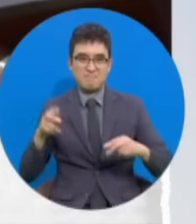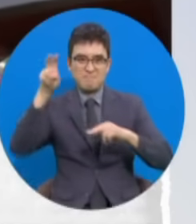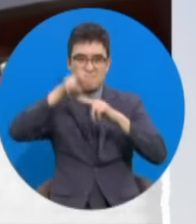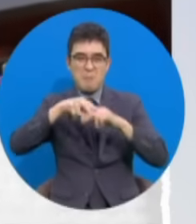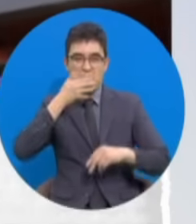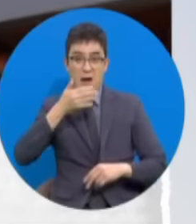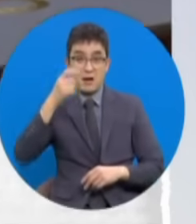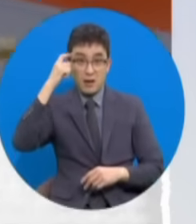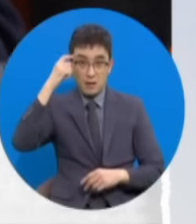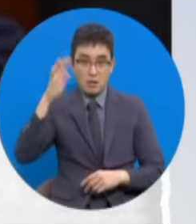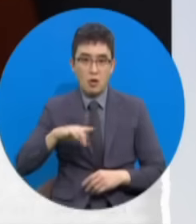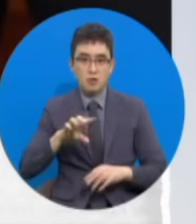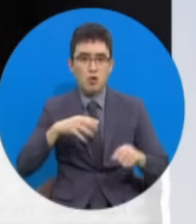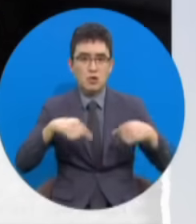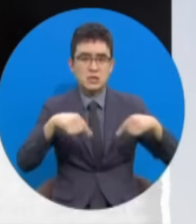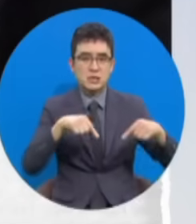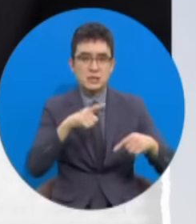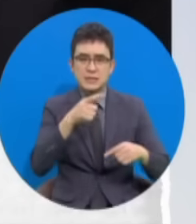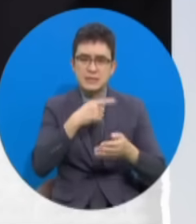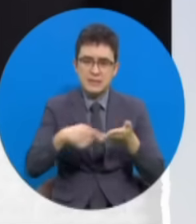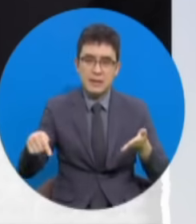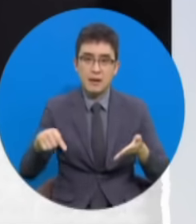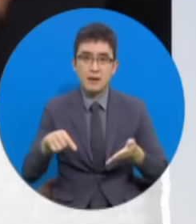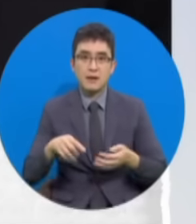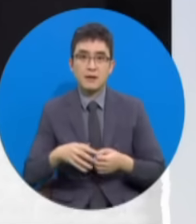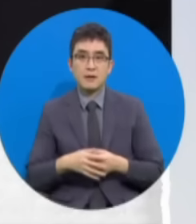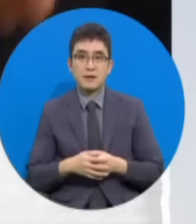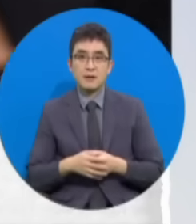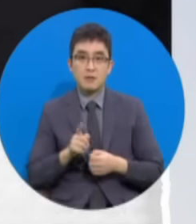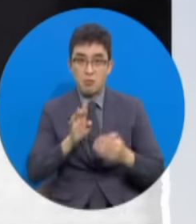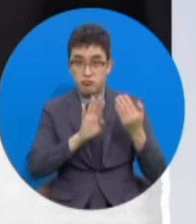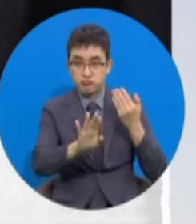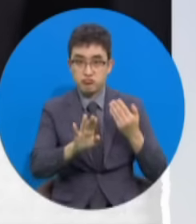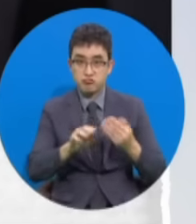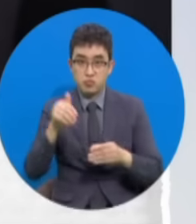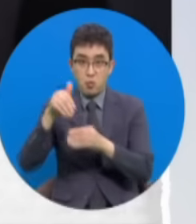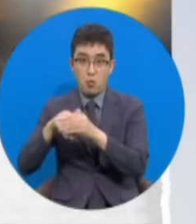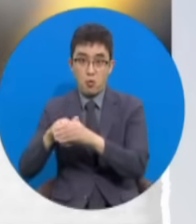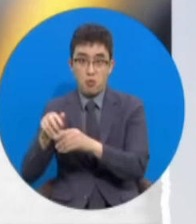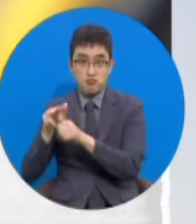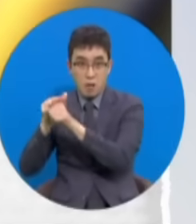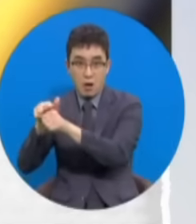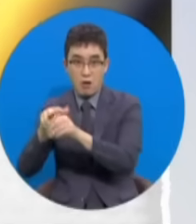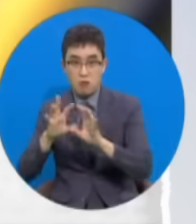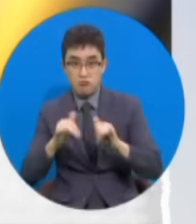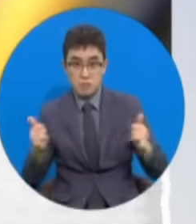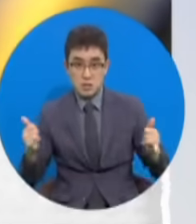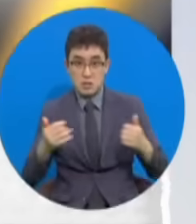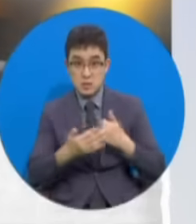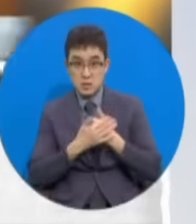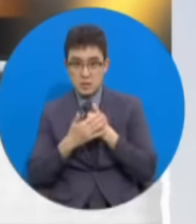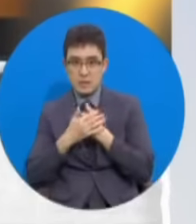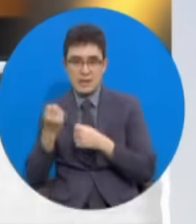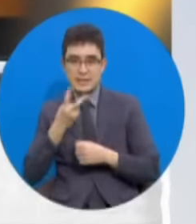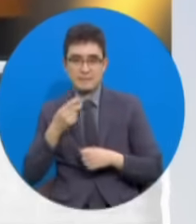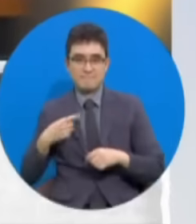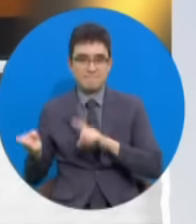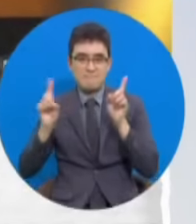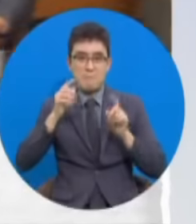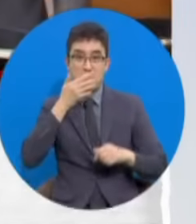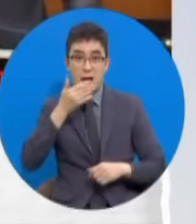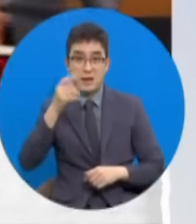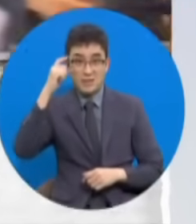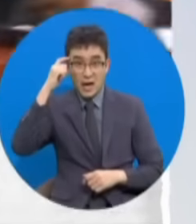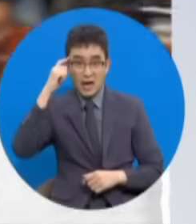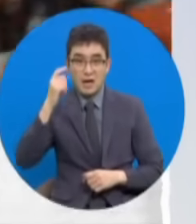것들은 정치적 희생양이라 생각하고 이 일이 지나가고 나면 총선 출마를 통해서 국민의 선택을 받고 다시금 부활할 수 있다고 생각하는 것